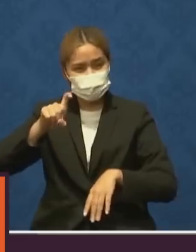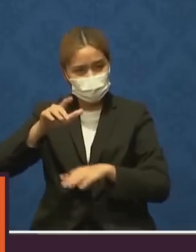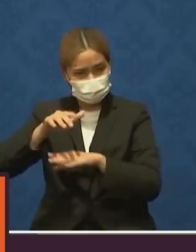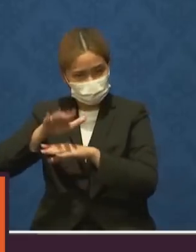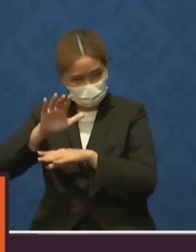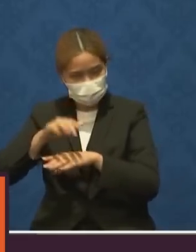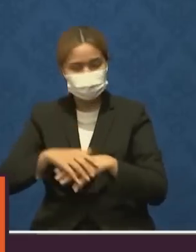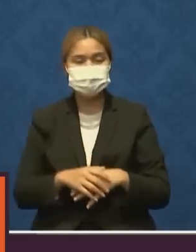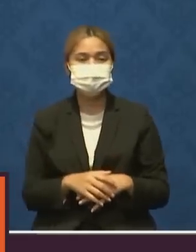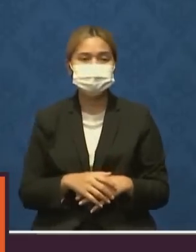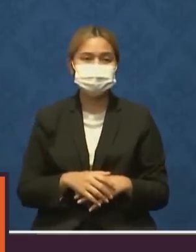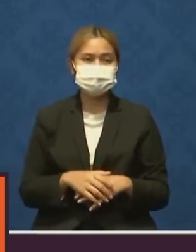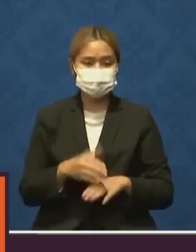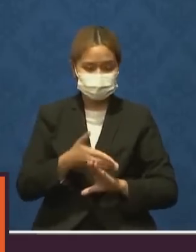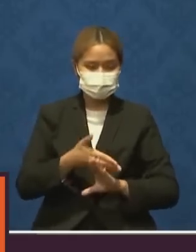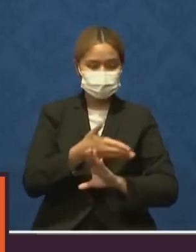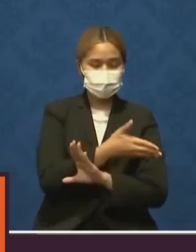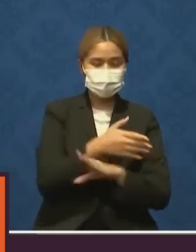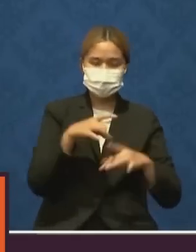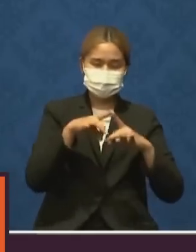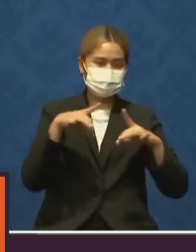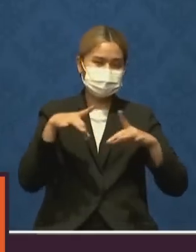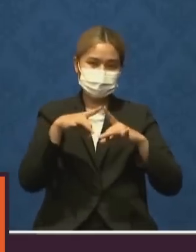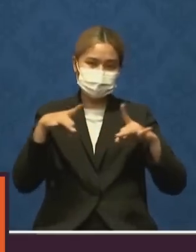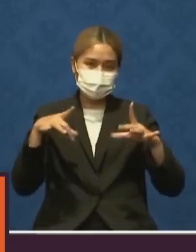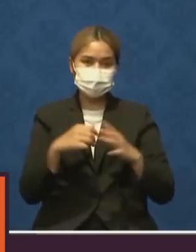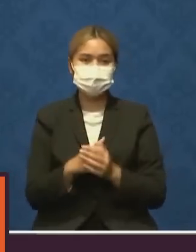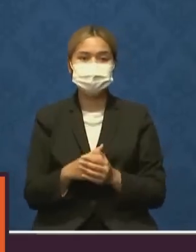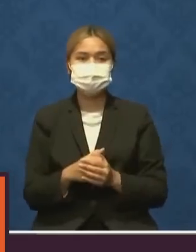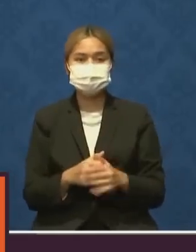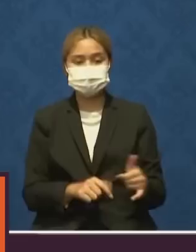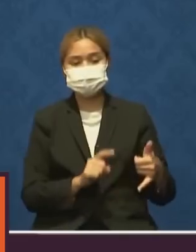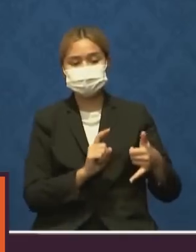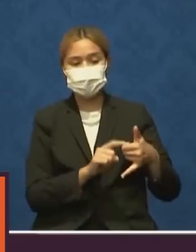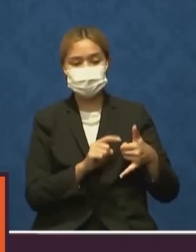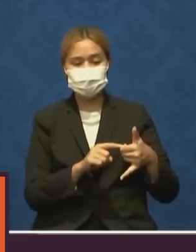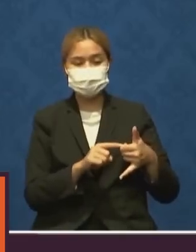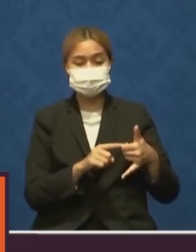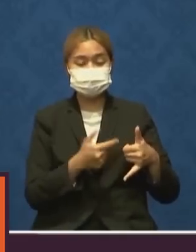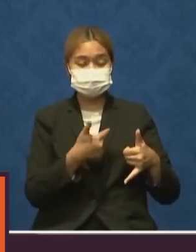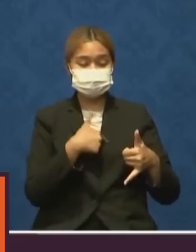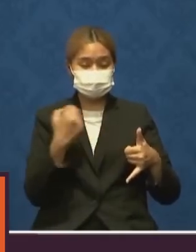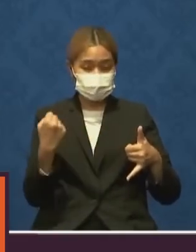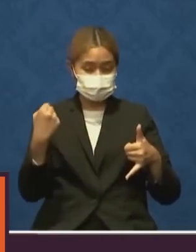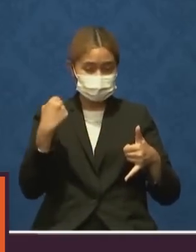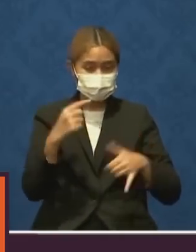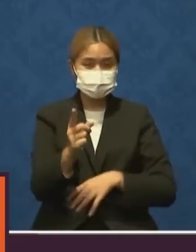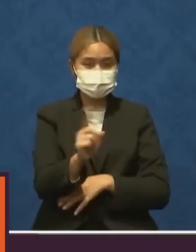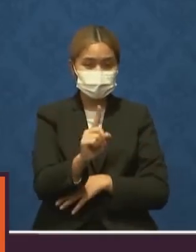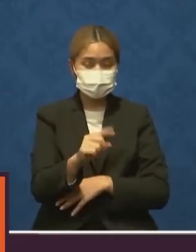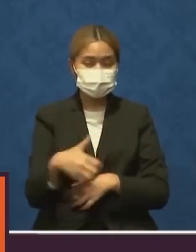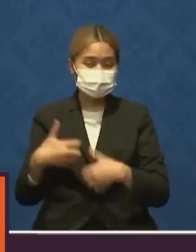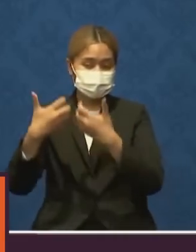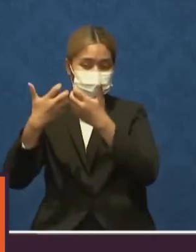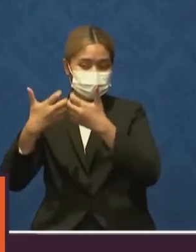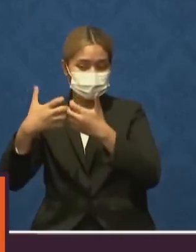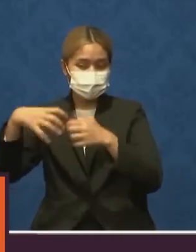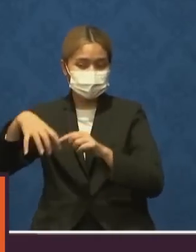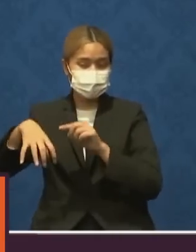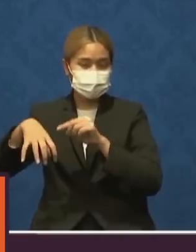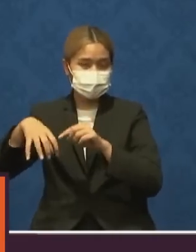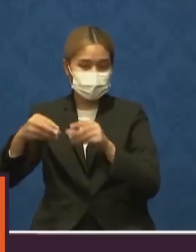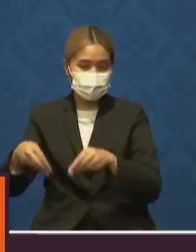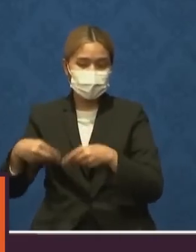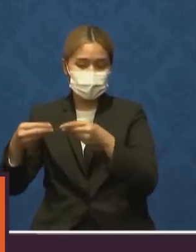ไม่เหมอนกสัญaya IPP ก่อนหน้าว่าเดินขายรไฟาที่ท่านยกใหกเกัชน